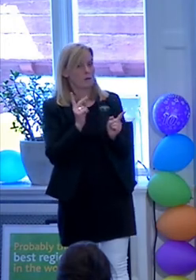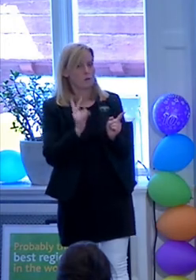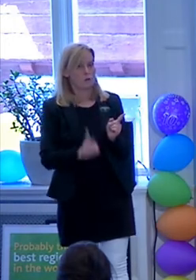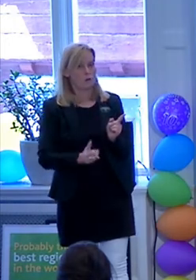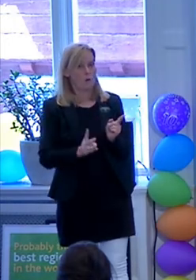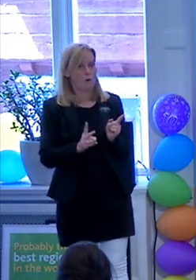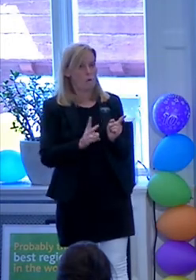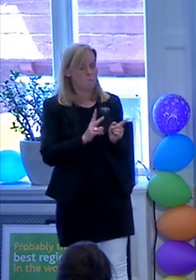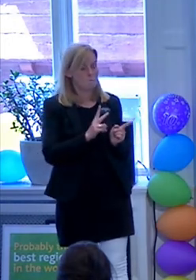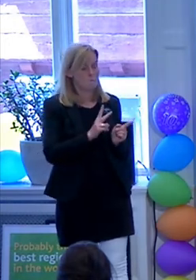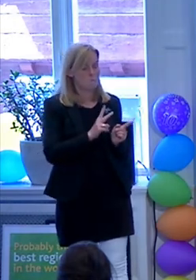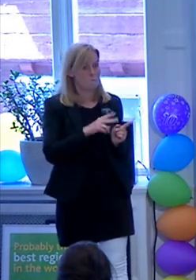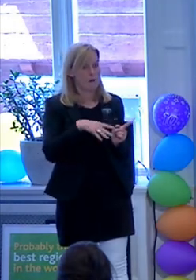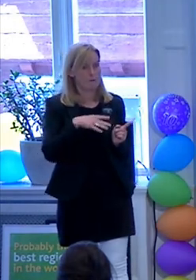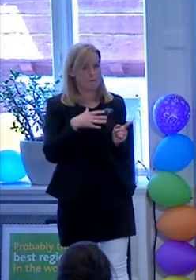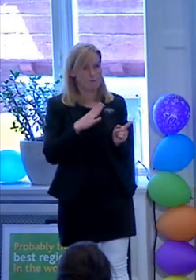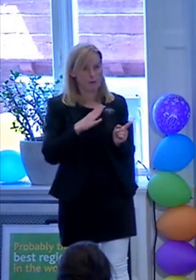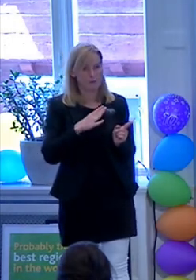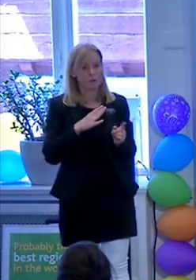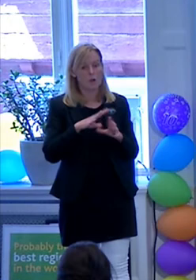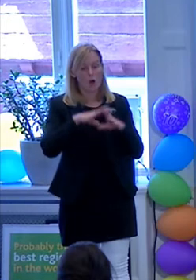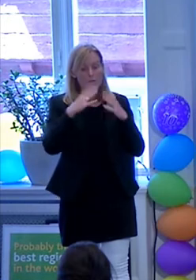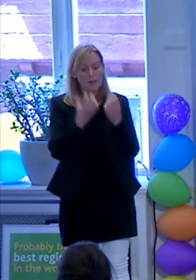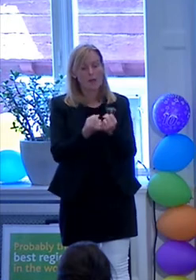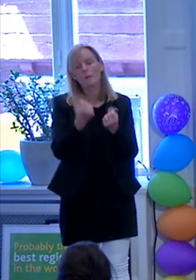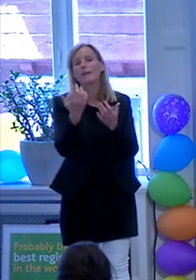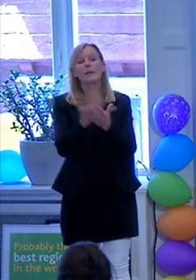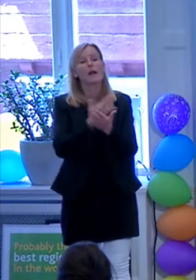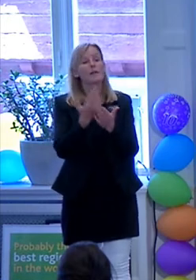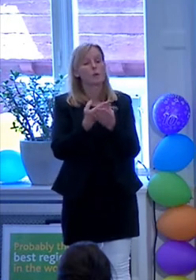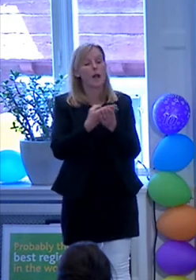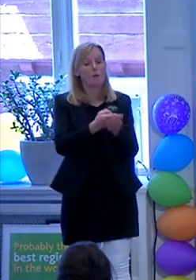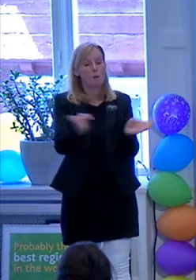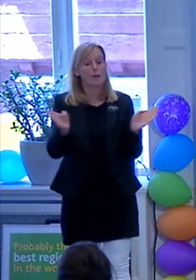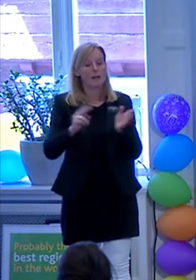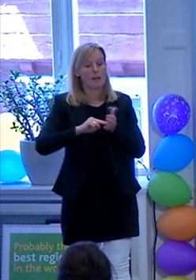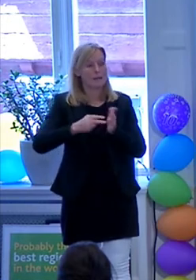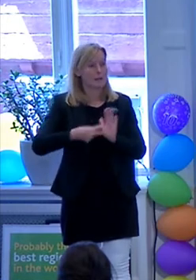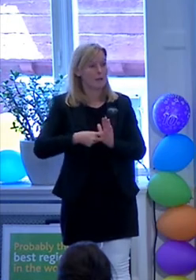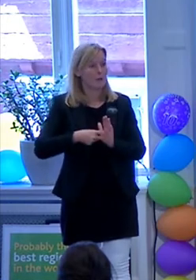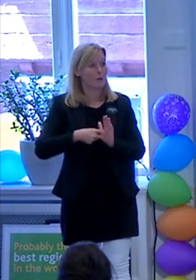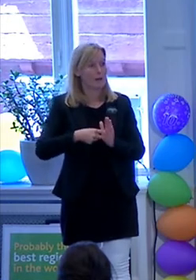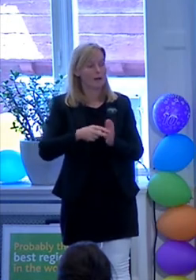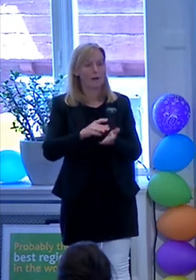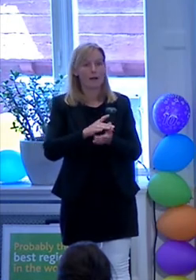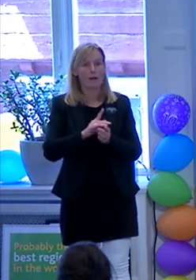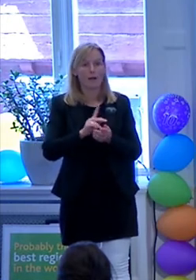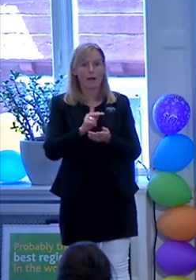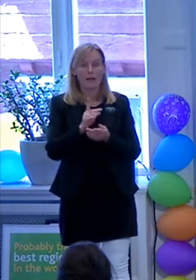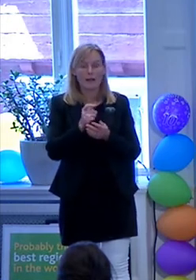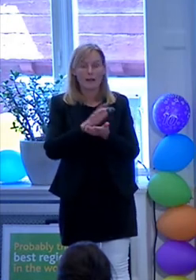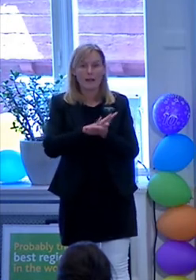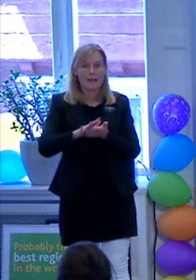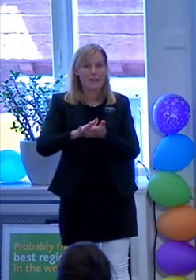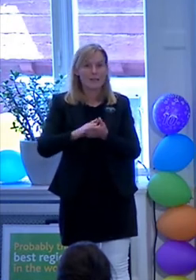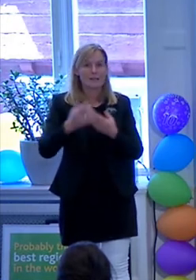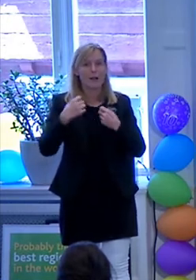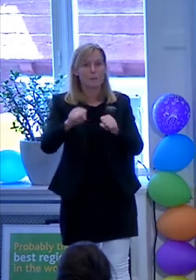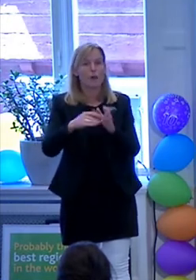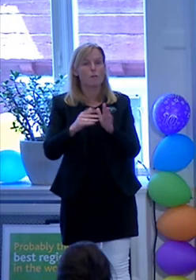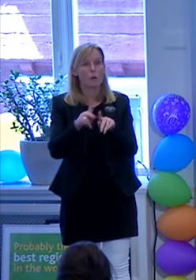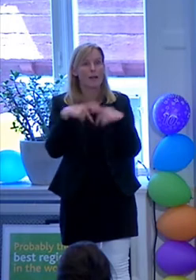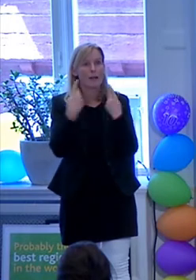som man då slutsatserna. Vi hade en övergripande nationell och bredare strategi, klinisk engagemang från klinikerna